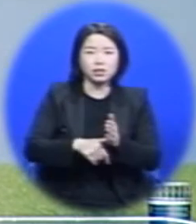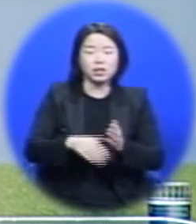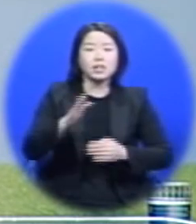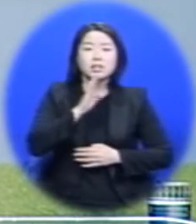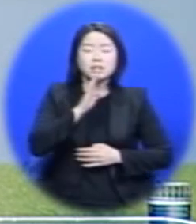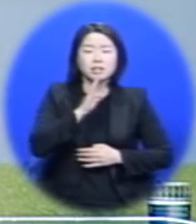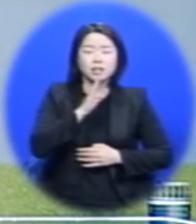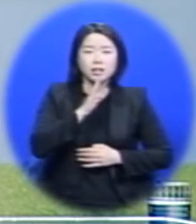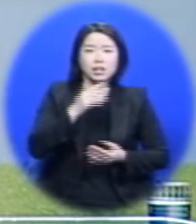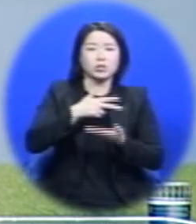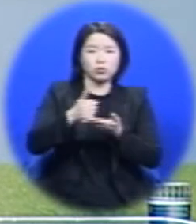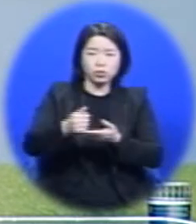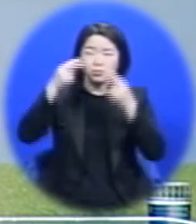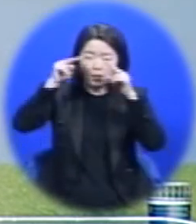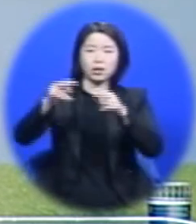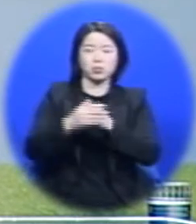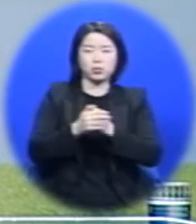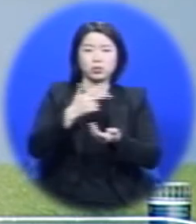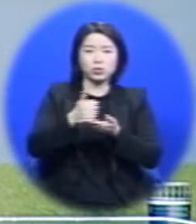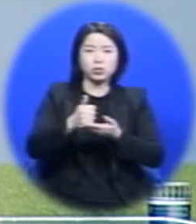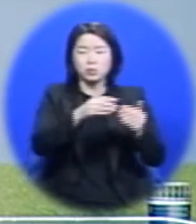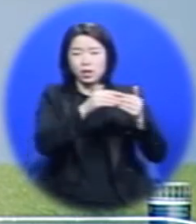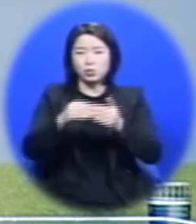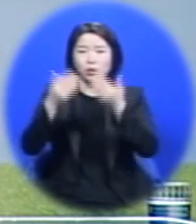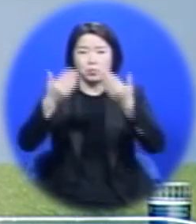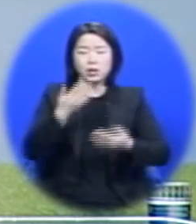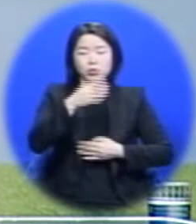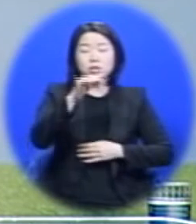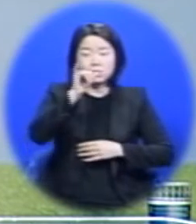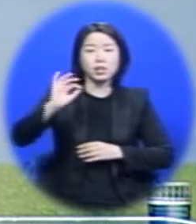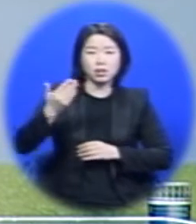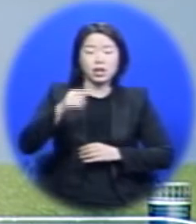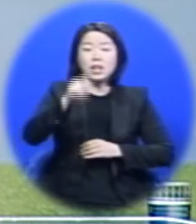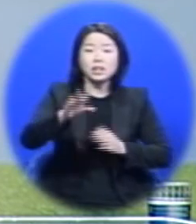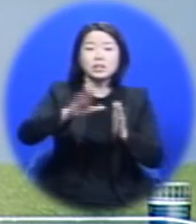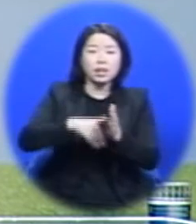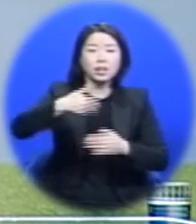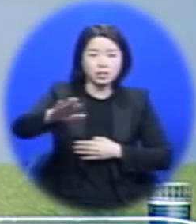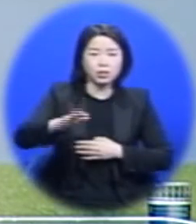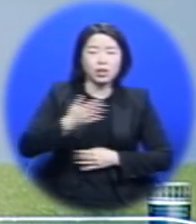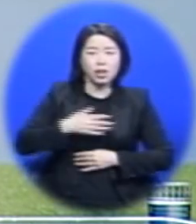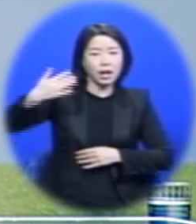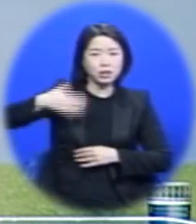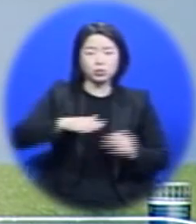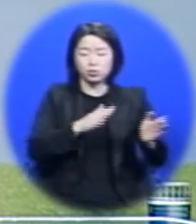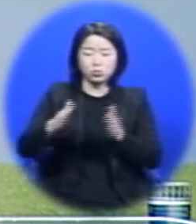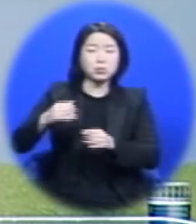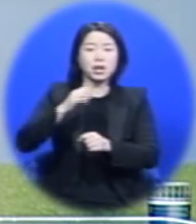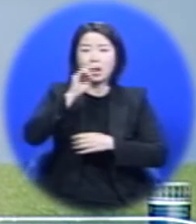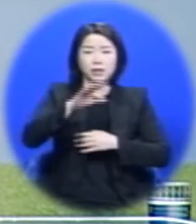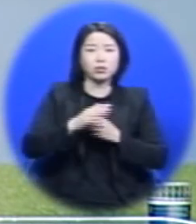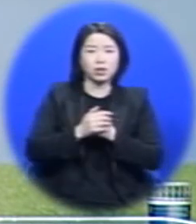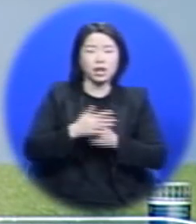그때는 진짜 주님 바라보고 그리고 주님의 인도를 받을 수 있어야 되는데 그때 가서 내가 아직도 준비가 안 됐구나. 내가